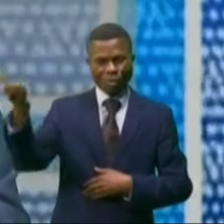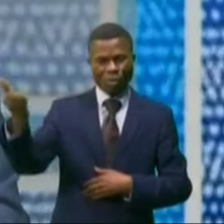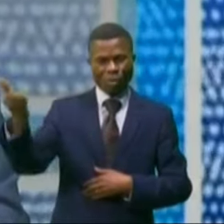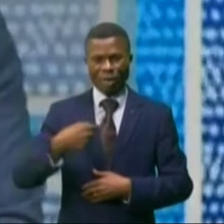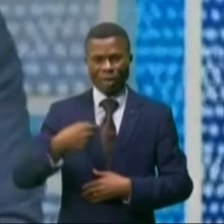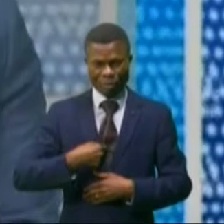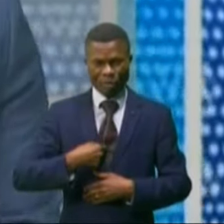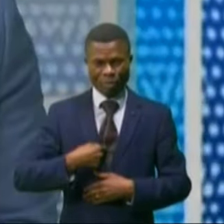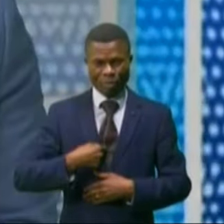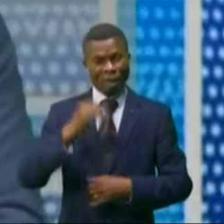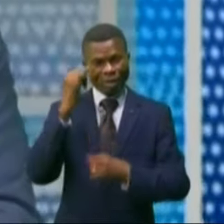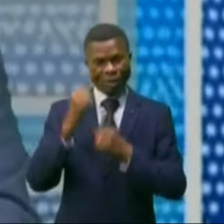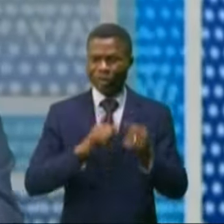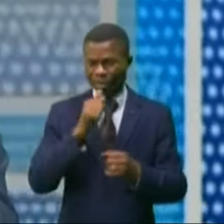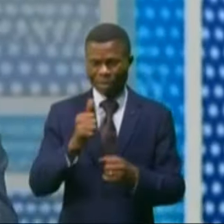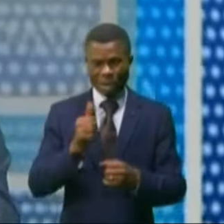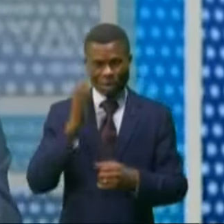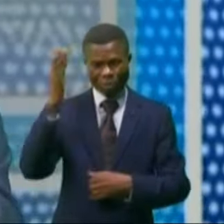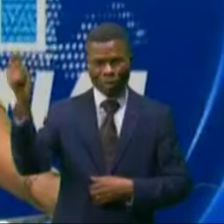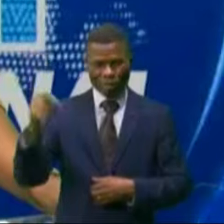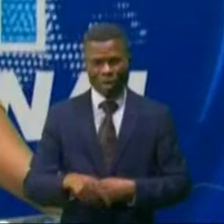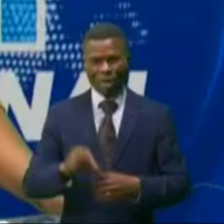que ce ne sera pas la dernière.